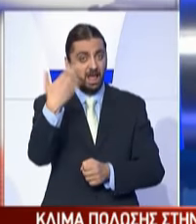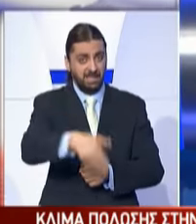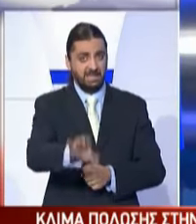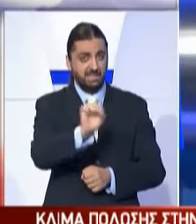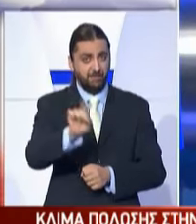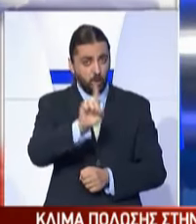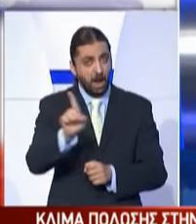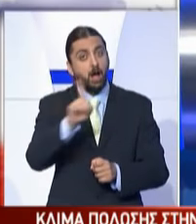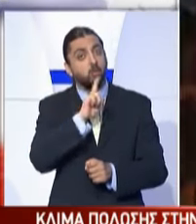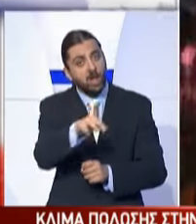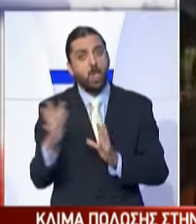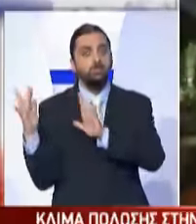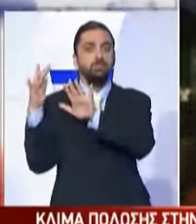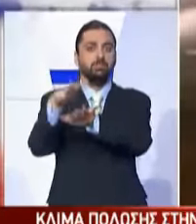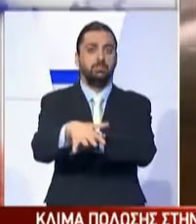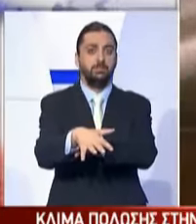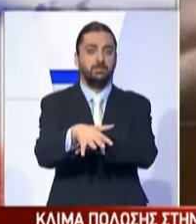Σαββατοκύριακο.